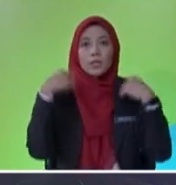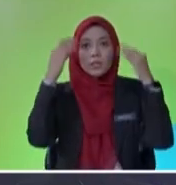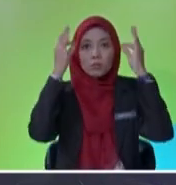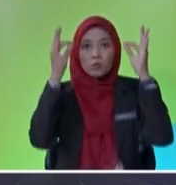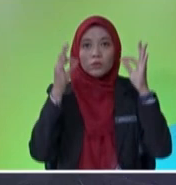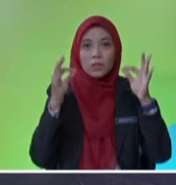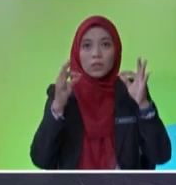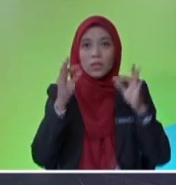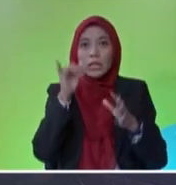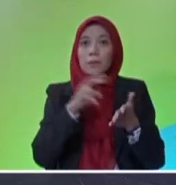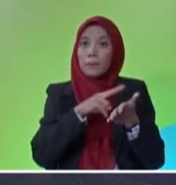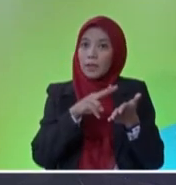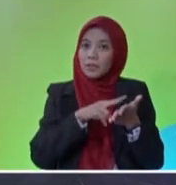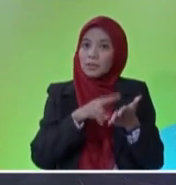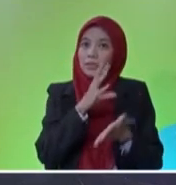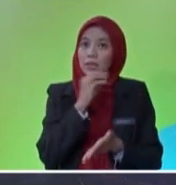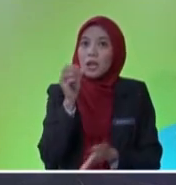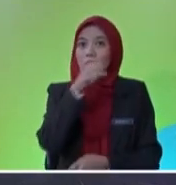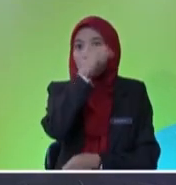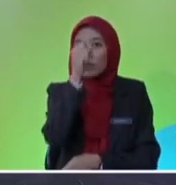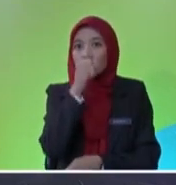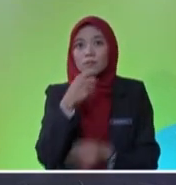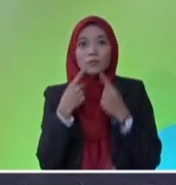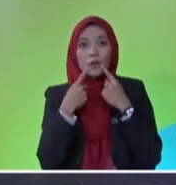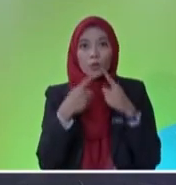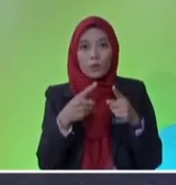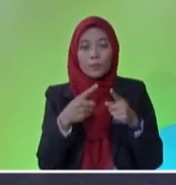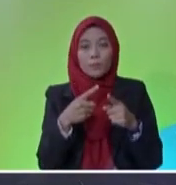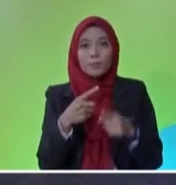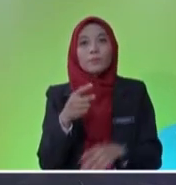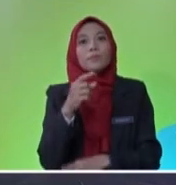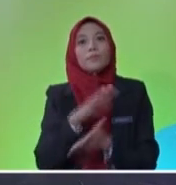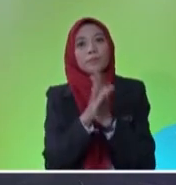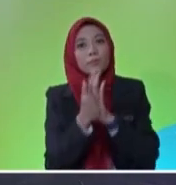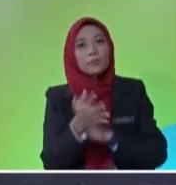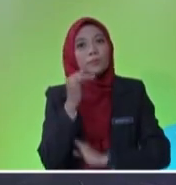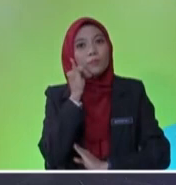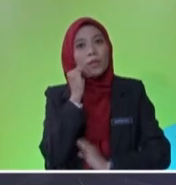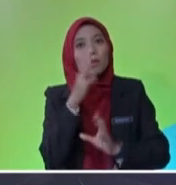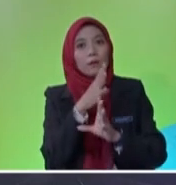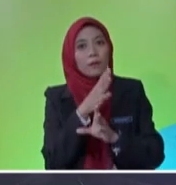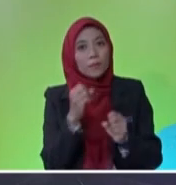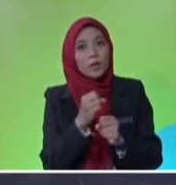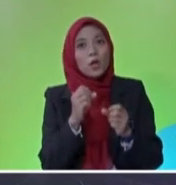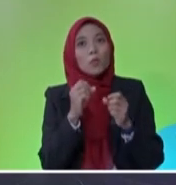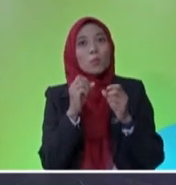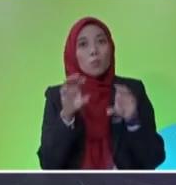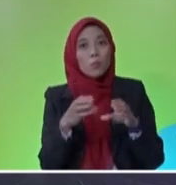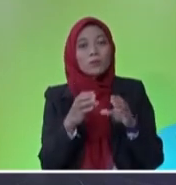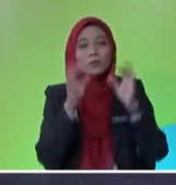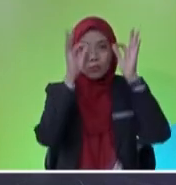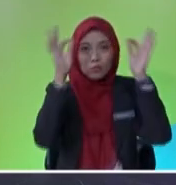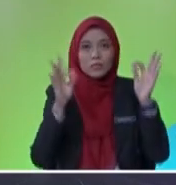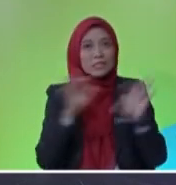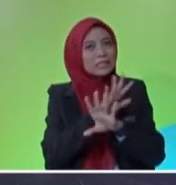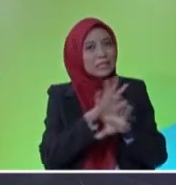tadi soalan besok gue Halo Aiman dapat membuat keputusan-keputusan Jangan bermain telepon